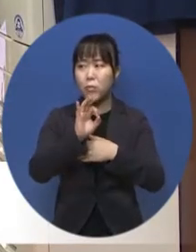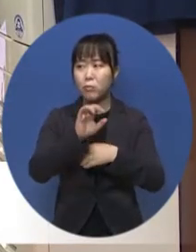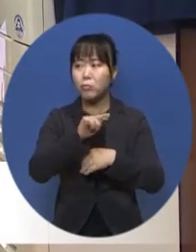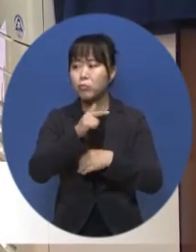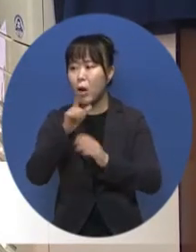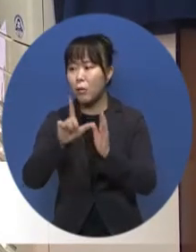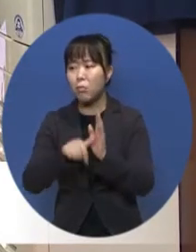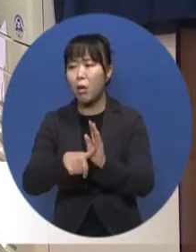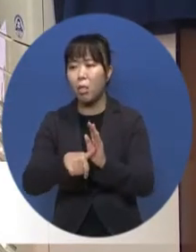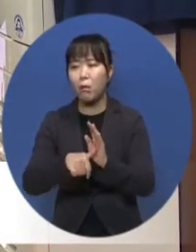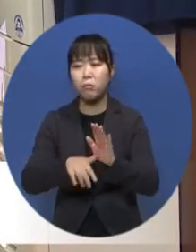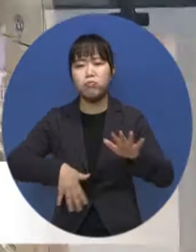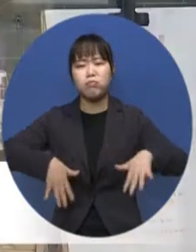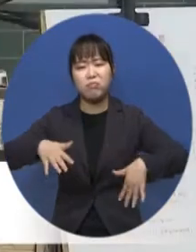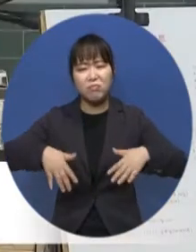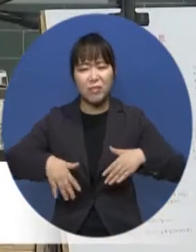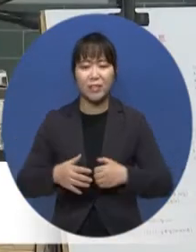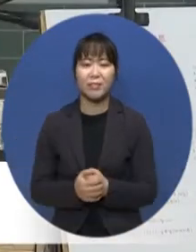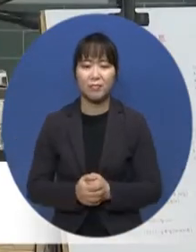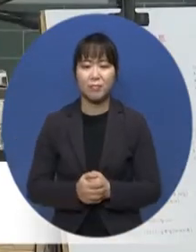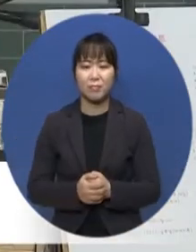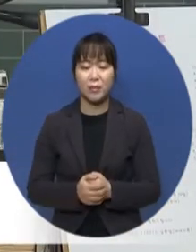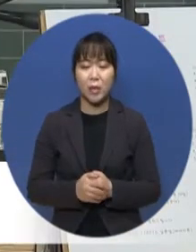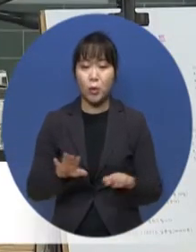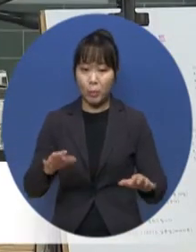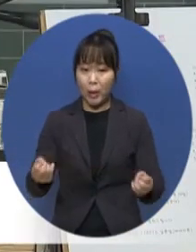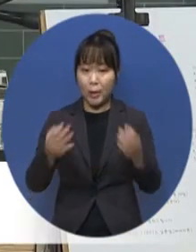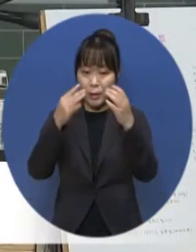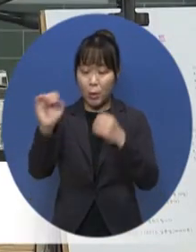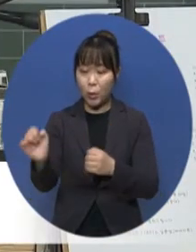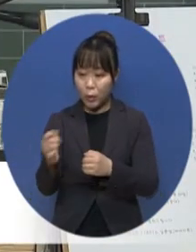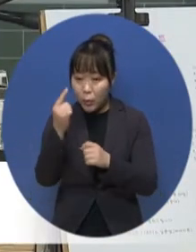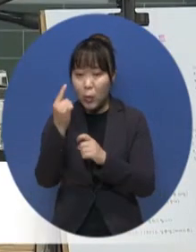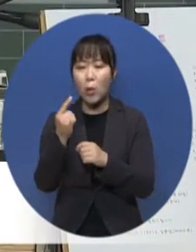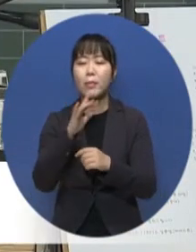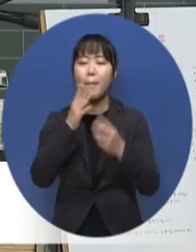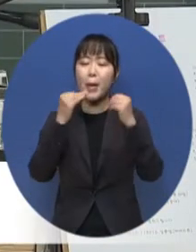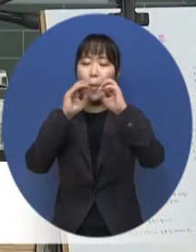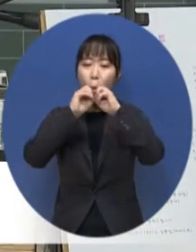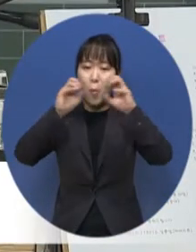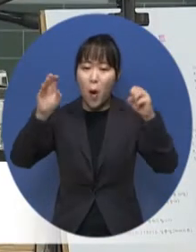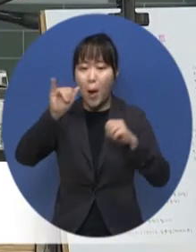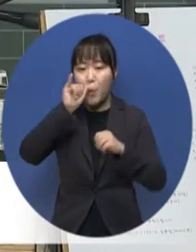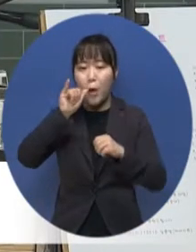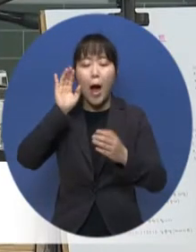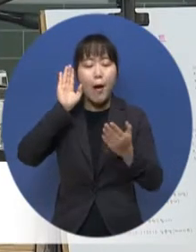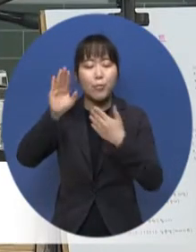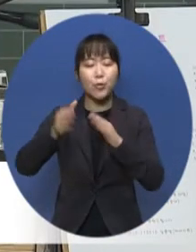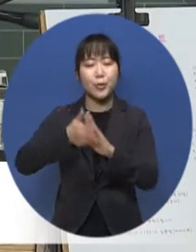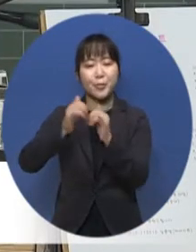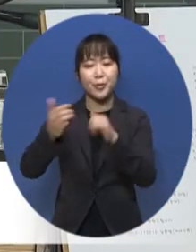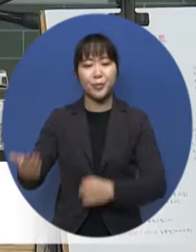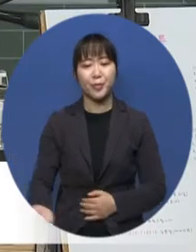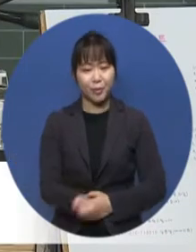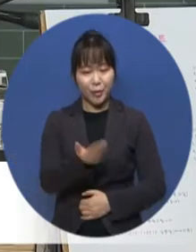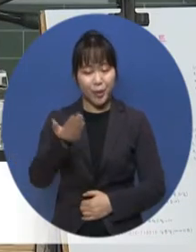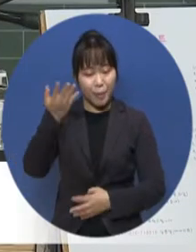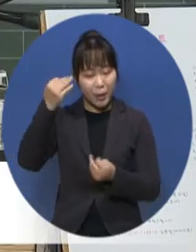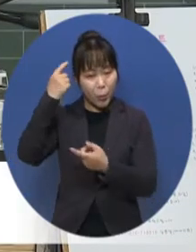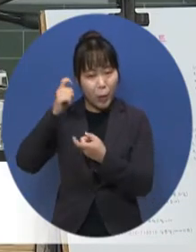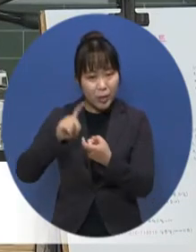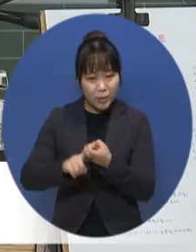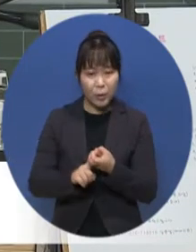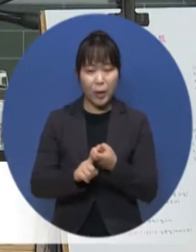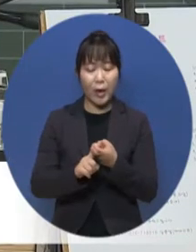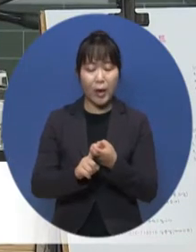때 빈손으로 들어가는 일이 있었어요. 행사로 인해서 많은 홍보가 되었고 앞으로도 시민 여러분들의 많은